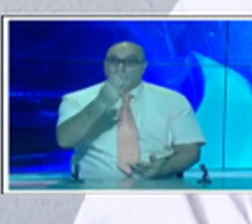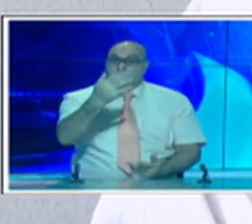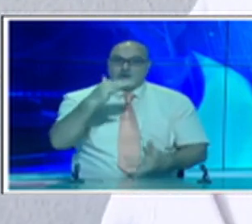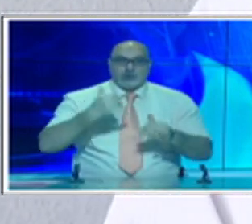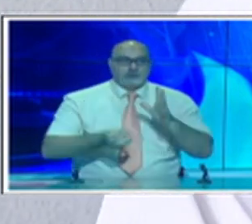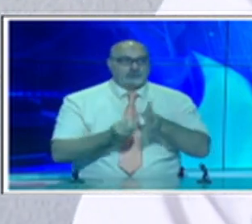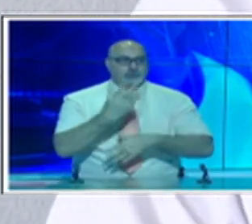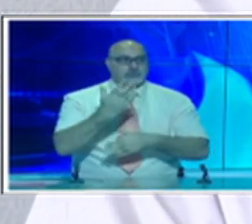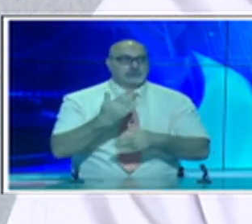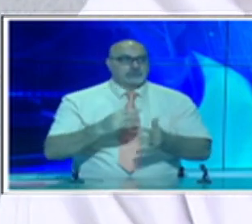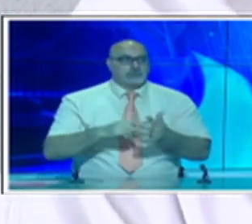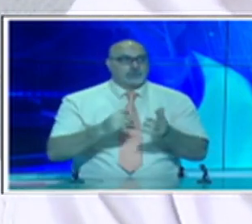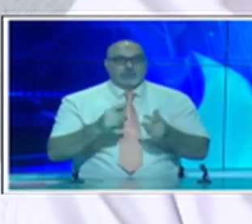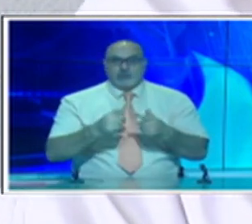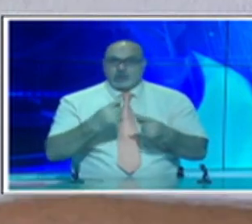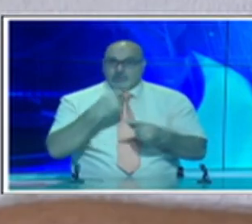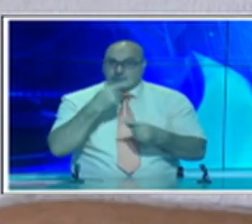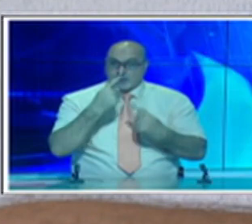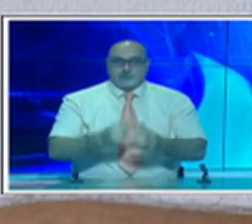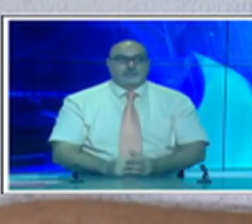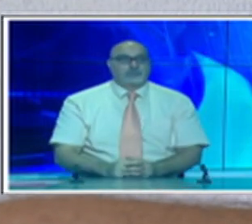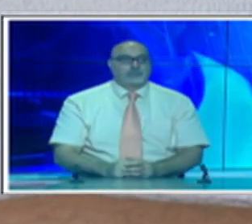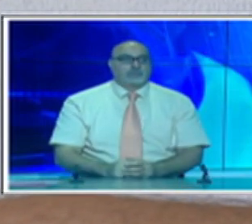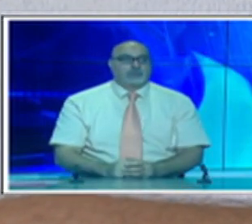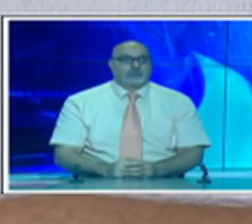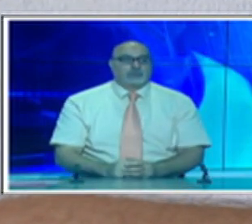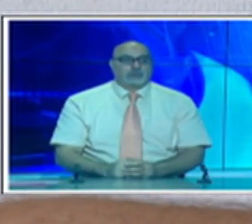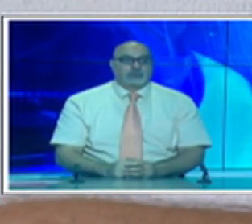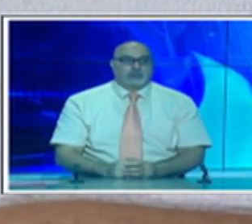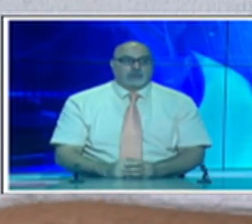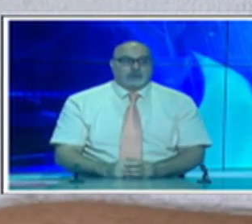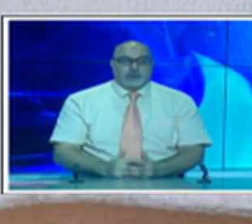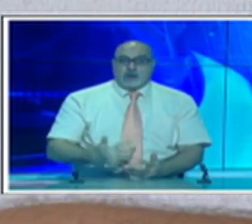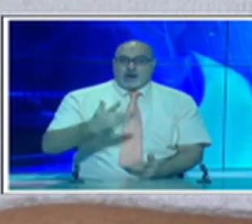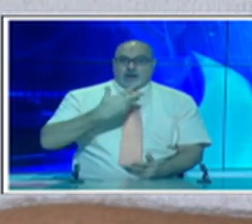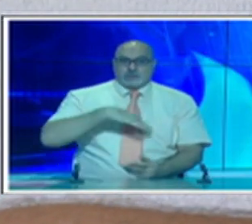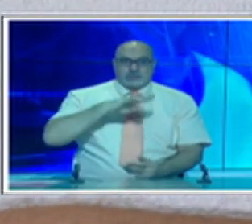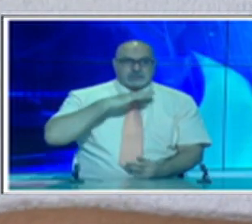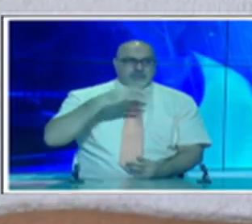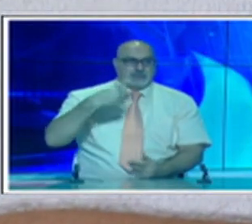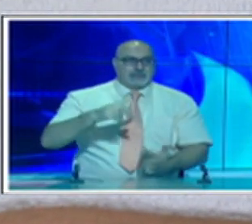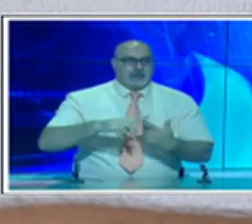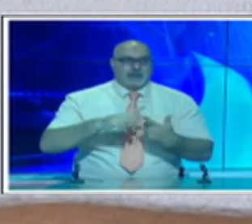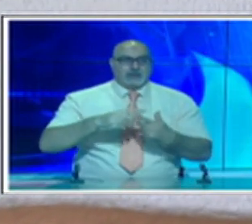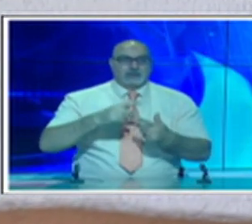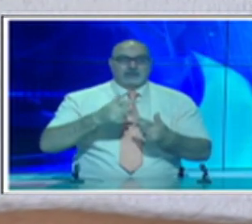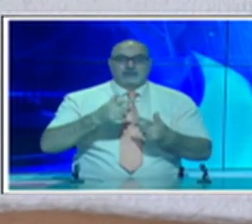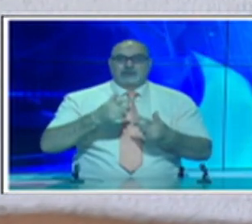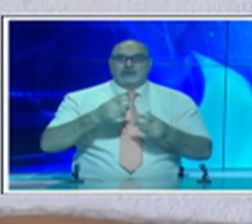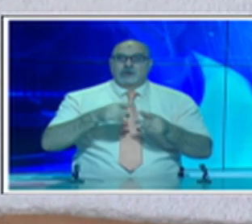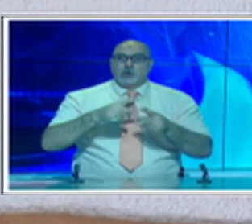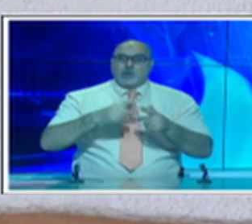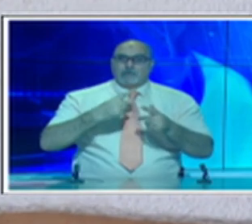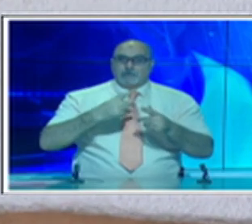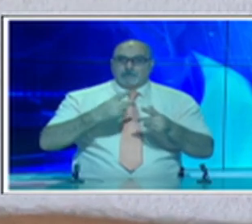للجزائر الجديده التي نتحدث عنها كثيرا. اديني غيوك الى لي زاسوسياسيون كي اكتيف ذي التيرا اذك انتو كفوس دو